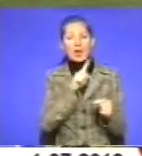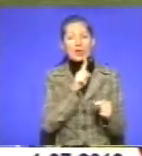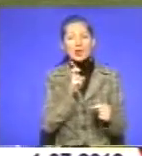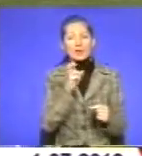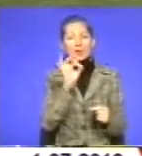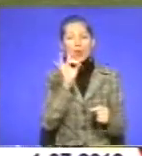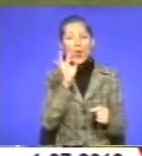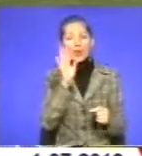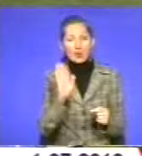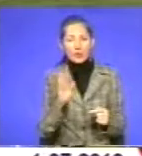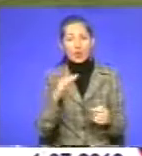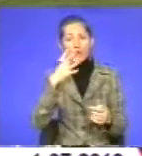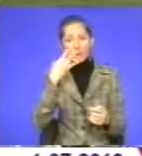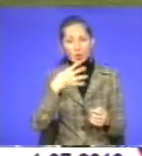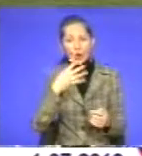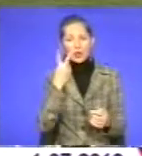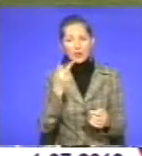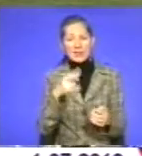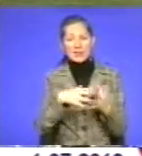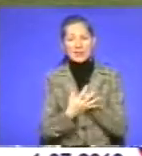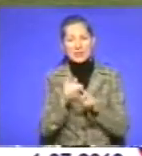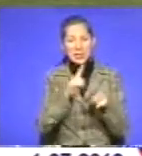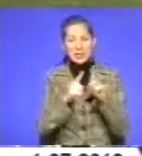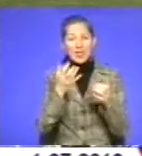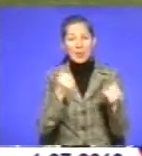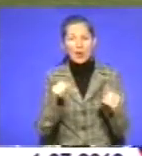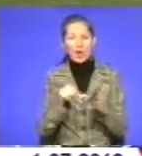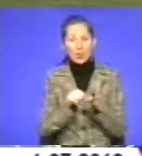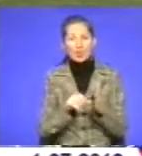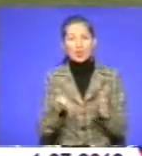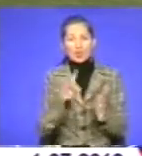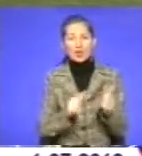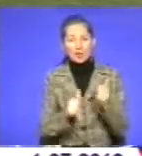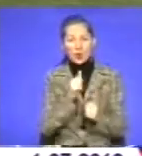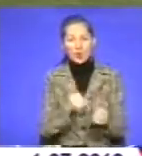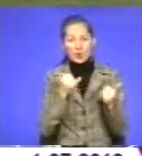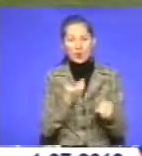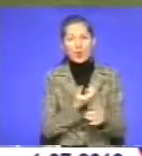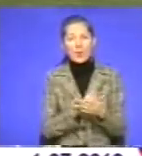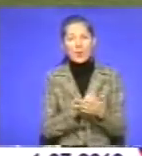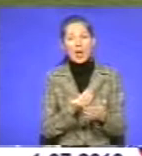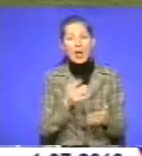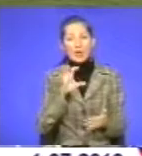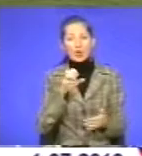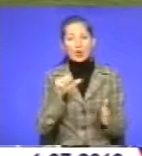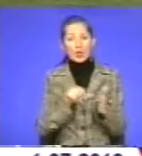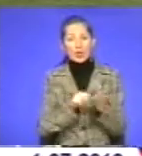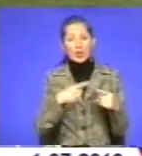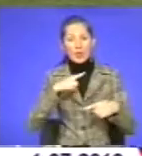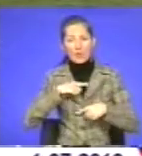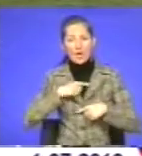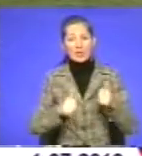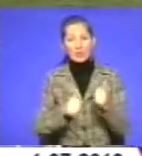районних участь сільські команди. Тому сьогодні біля 500 учасників на фінальних змаганнях, хоча